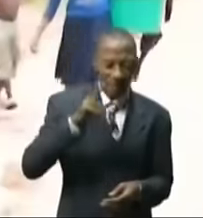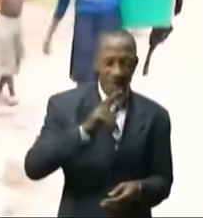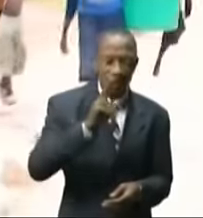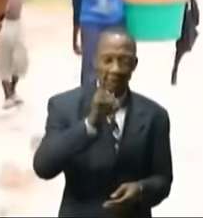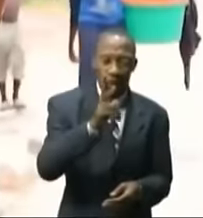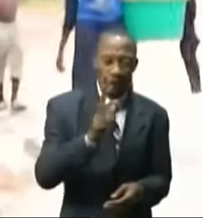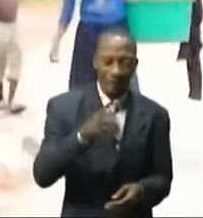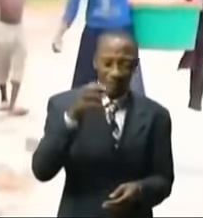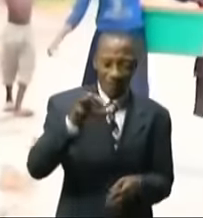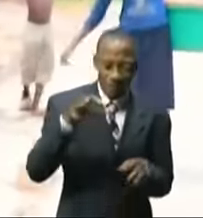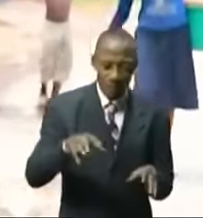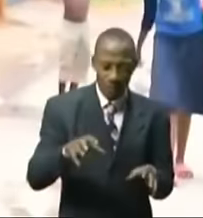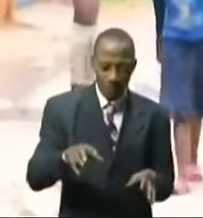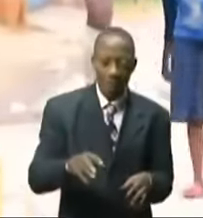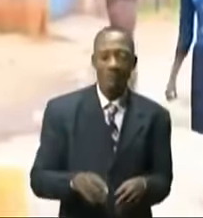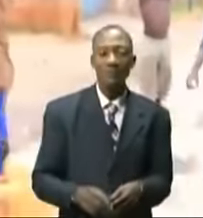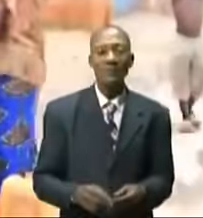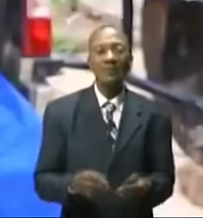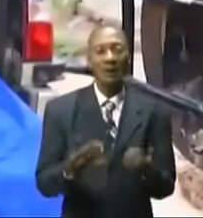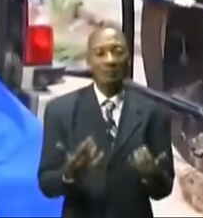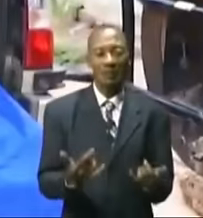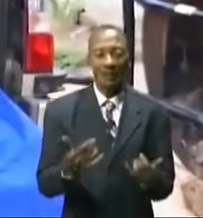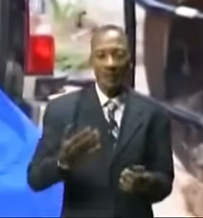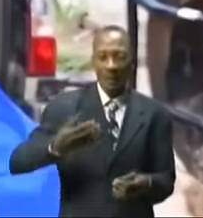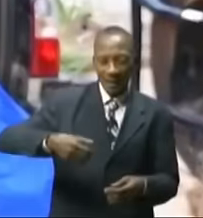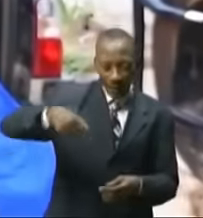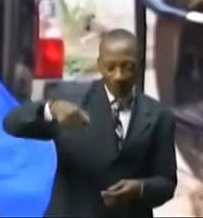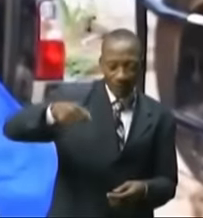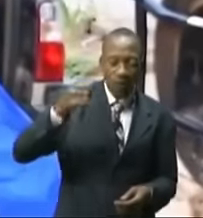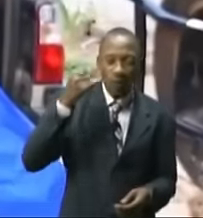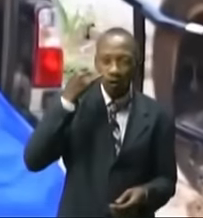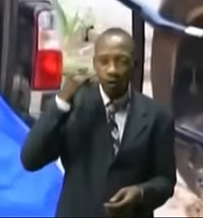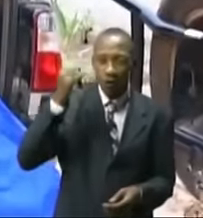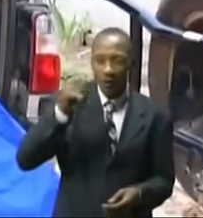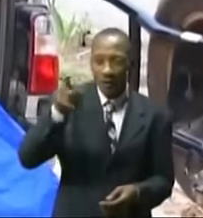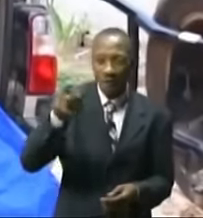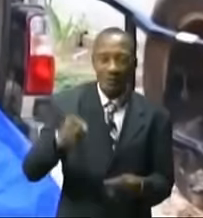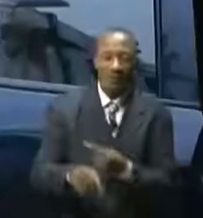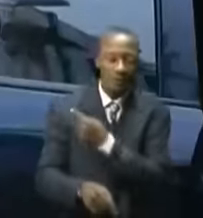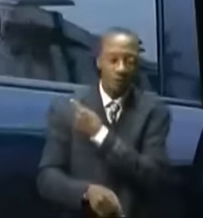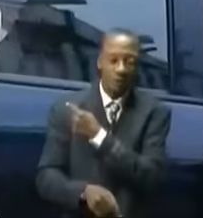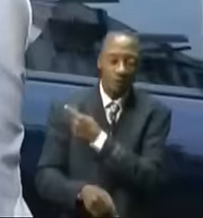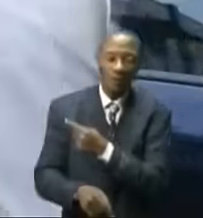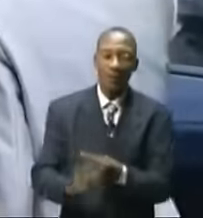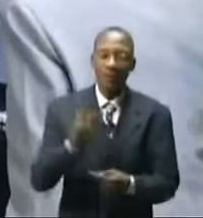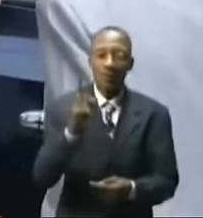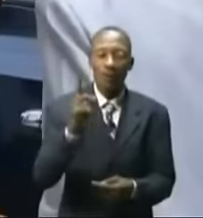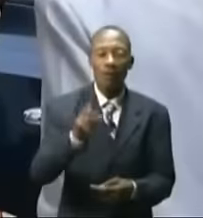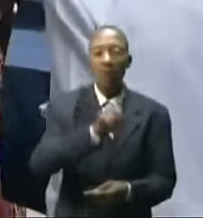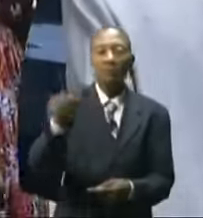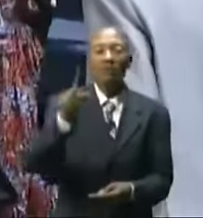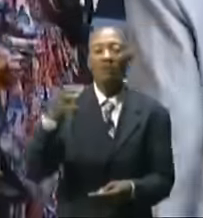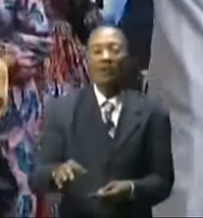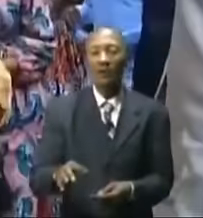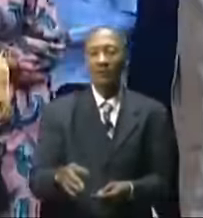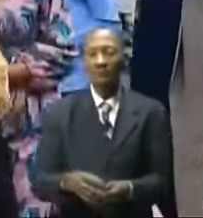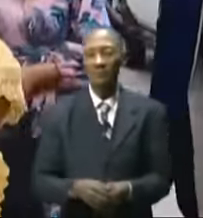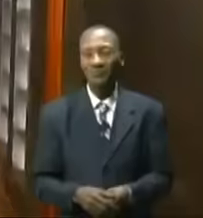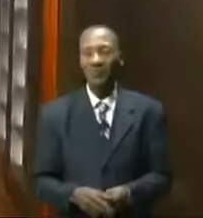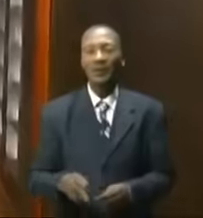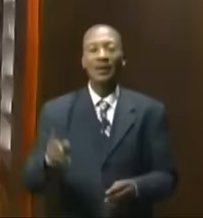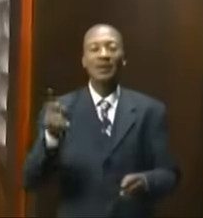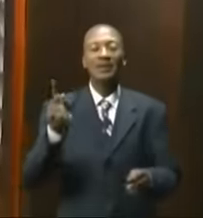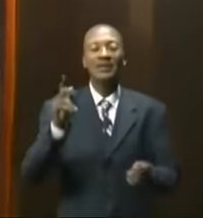vont puiser cette denrée rare à la source exposant ainsi la population à des maladies hydriques. Touchée par cette situation, la gouverneure